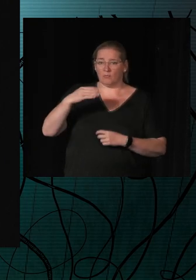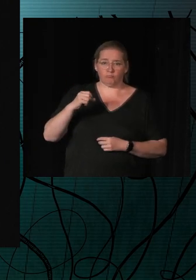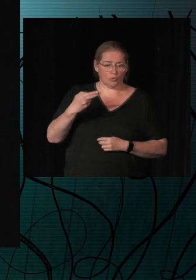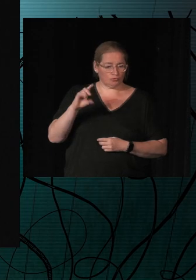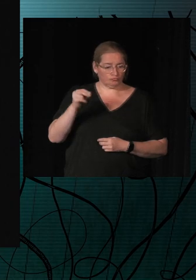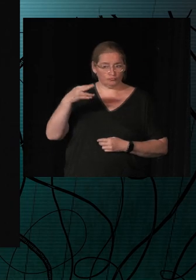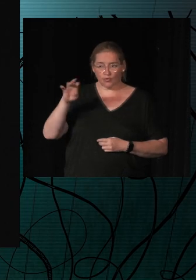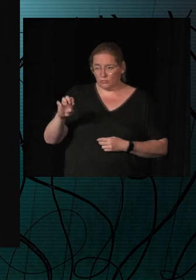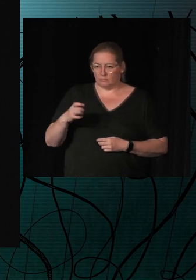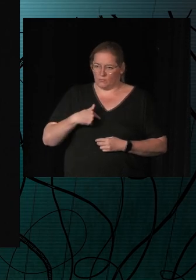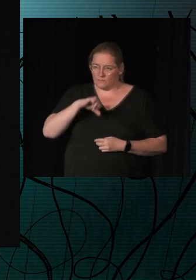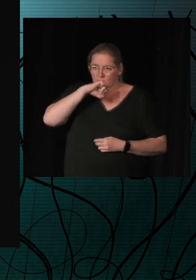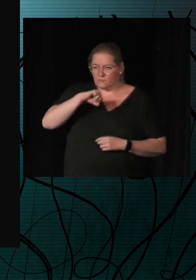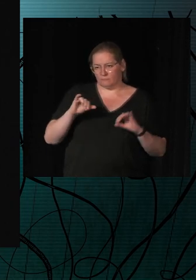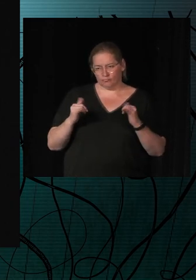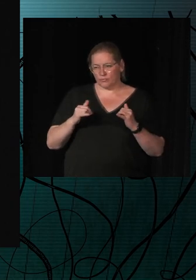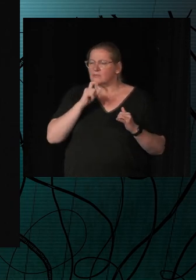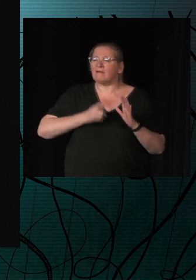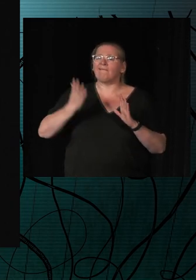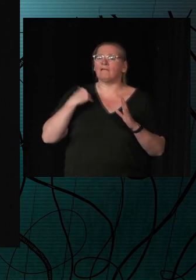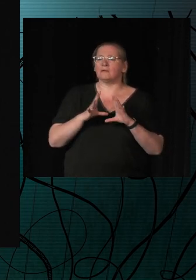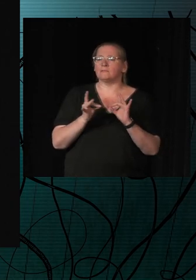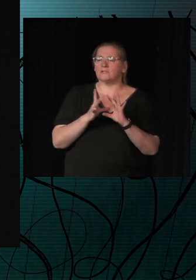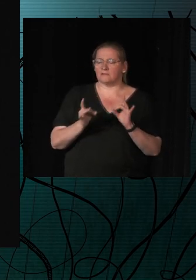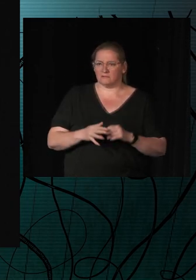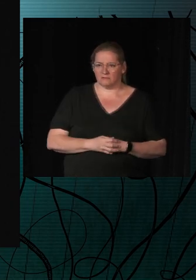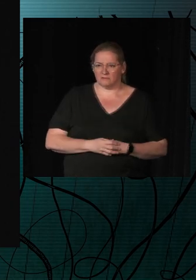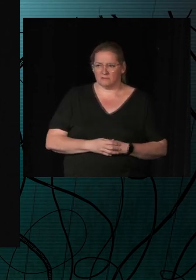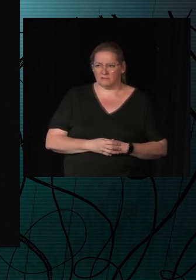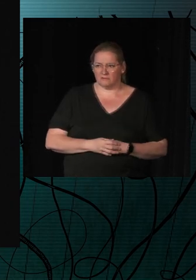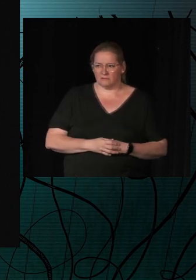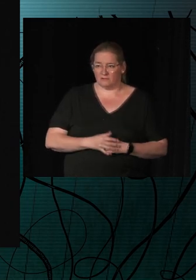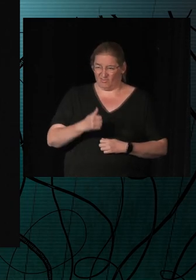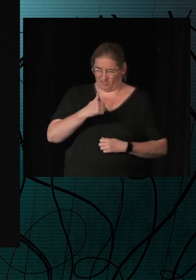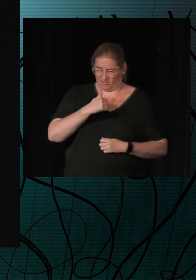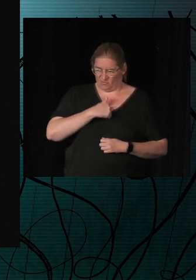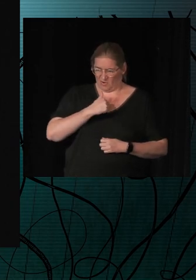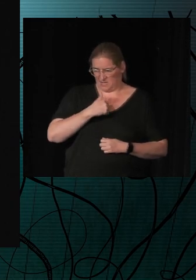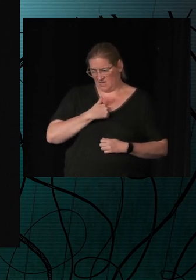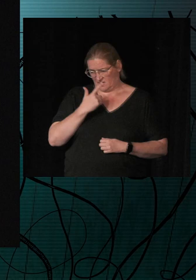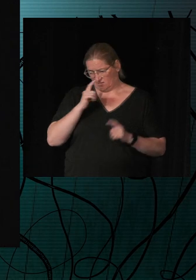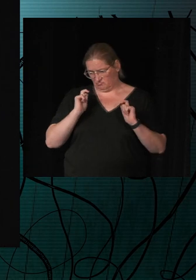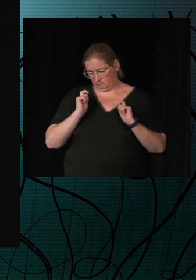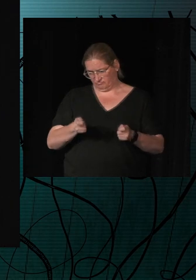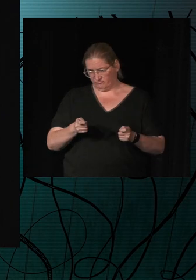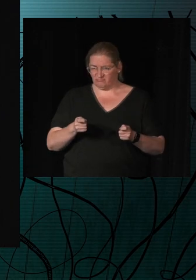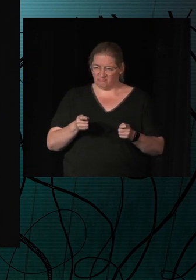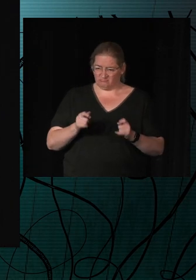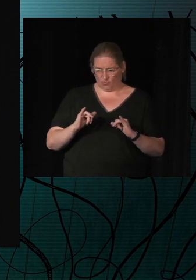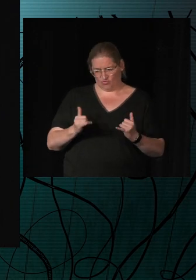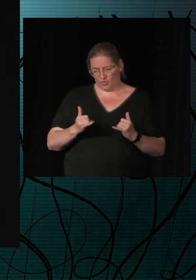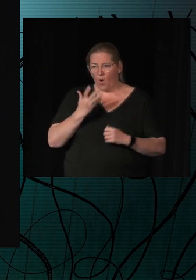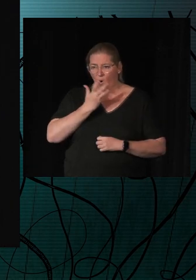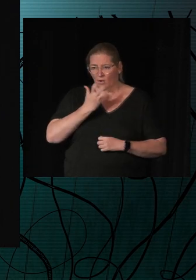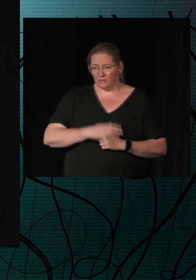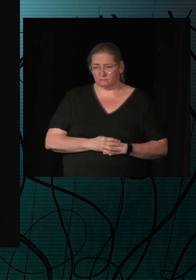plutôt c'est un jeu que moi j'ai beaucoup aimé euh je suis même pas sûre que je le j'en parlerai comme un jeu d'horreur uniquement enfin je trouve